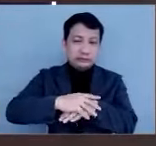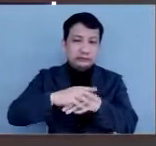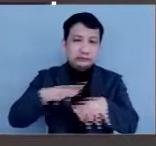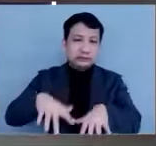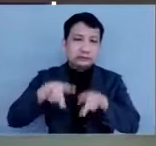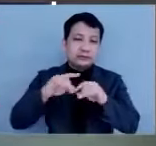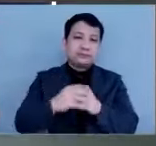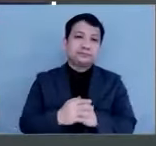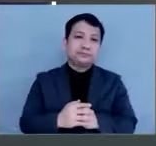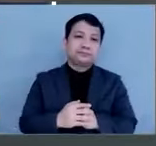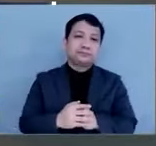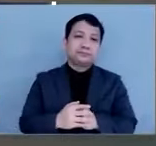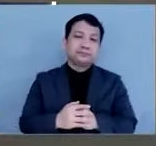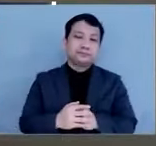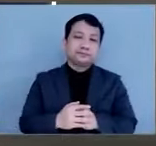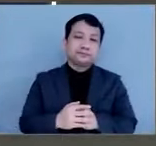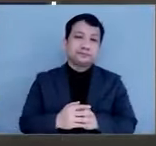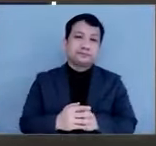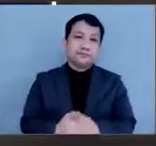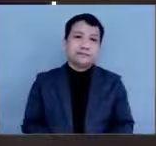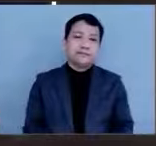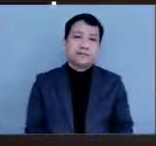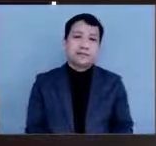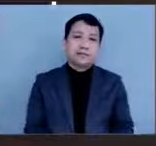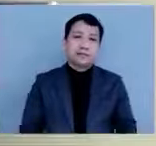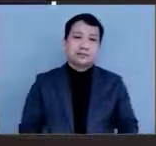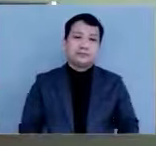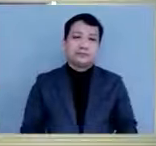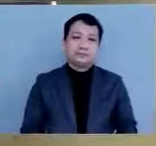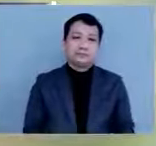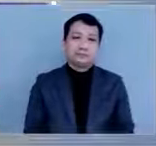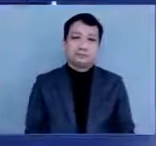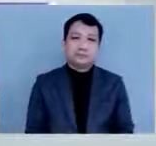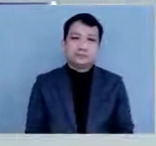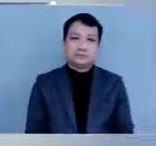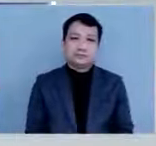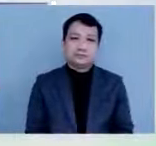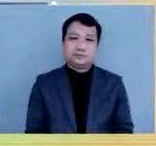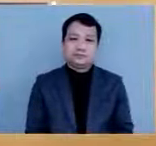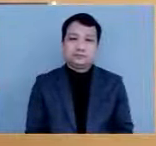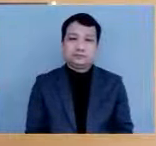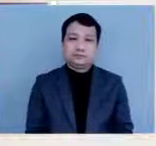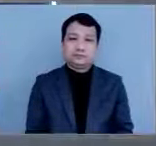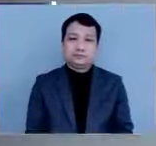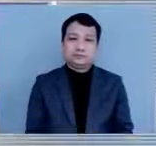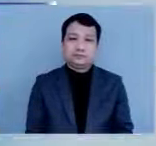Ano po sa tatay? Yan po. Hindi po magalaw